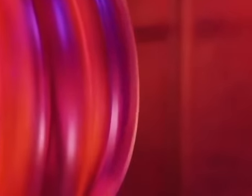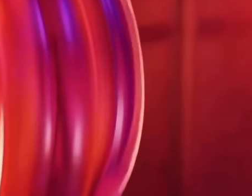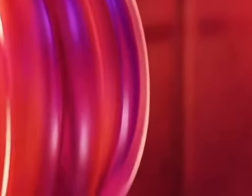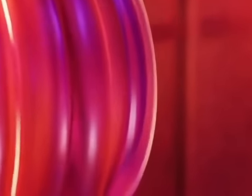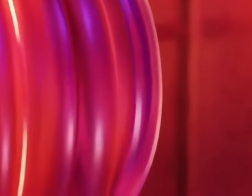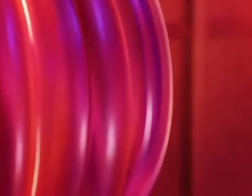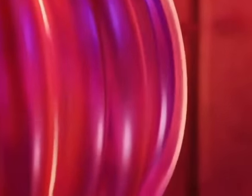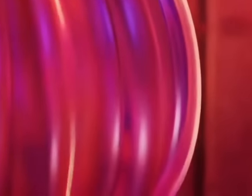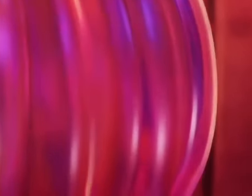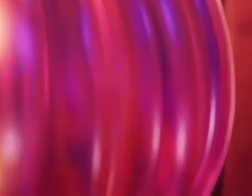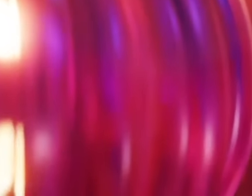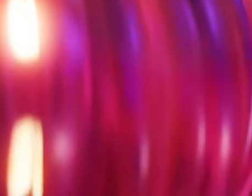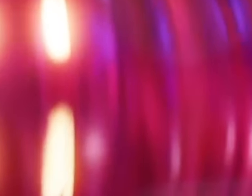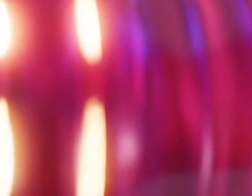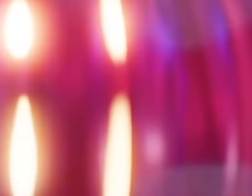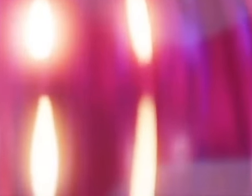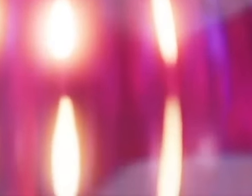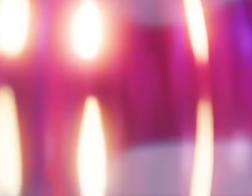واجعله لنا